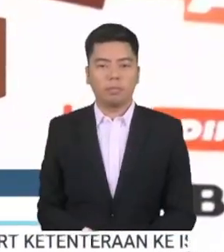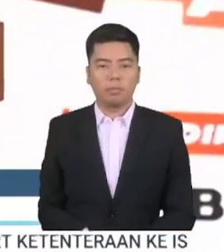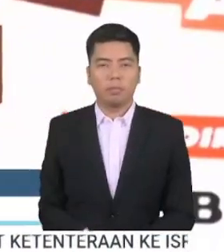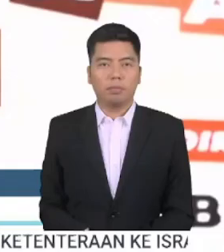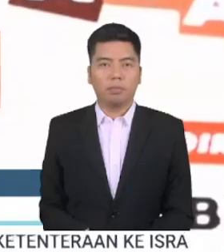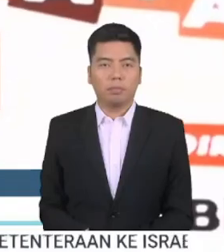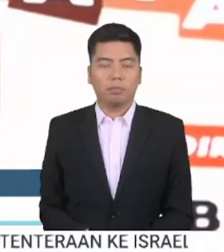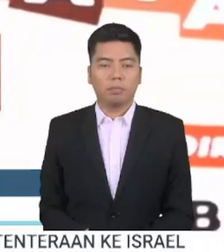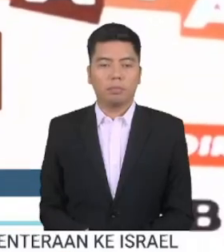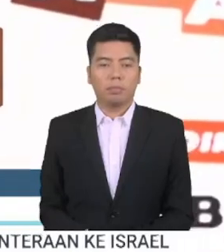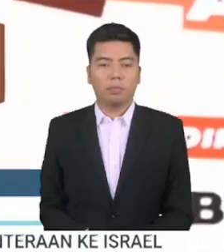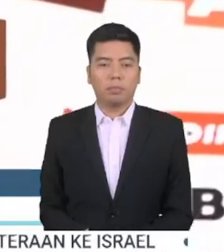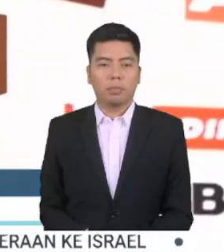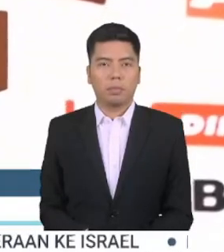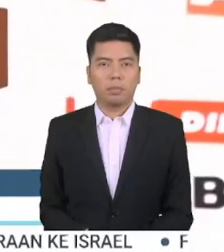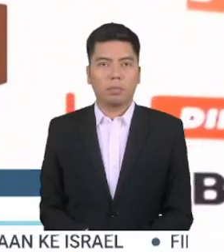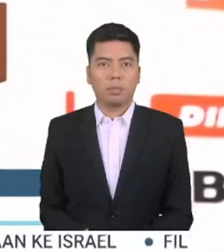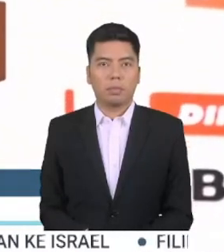Jadi saya ingin